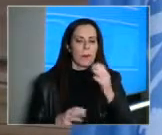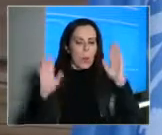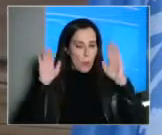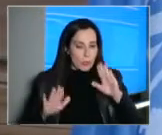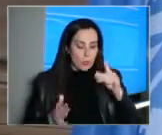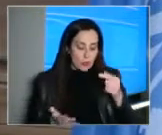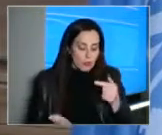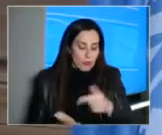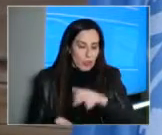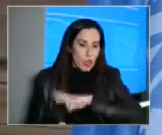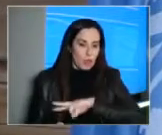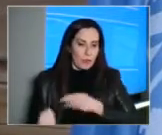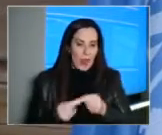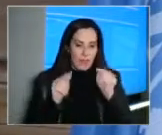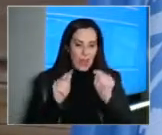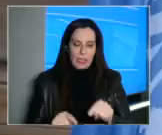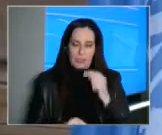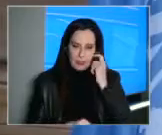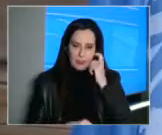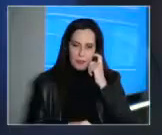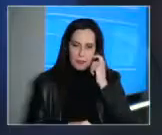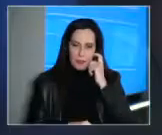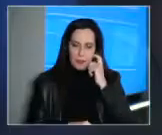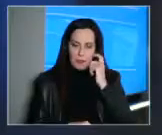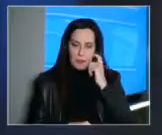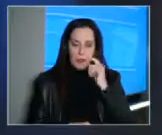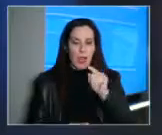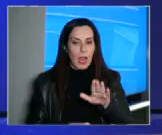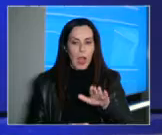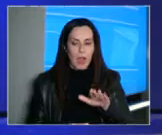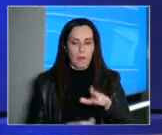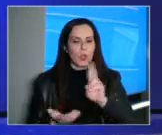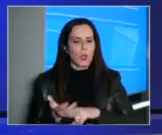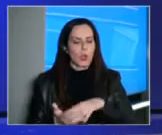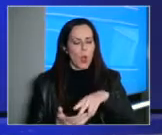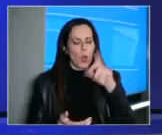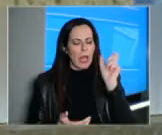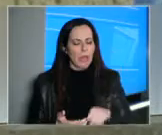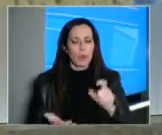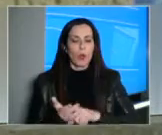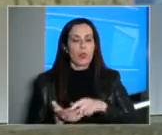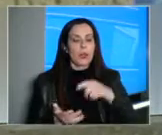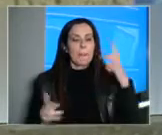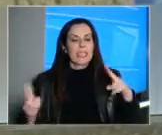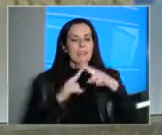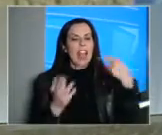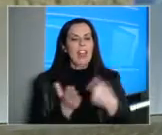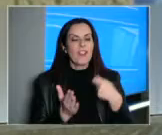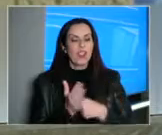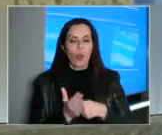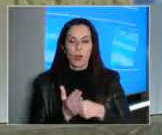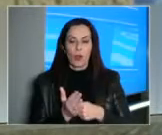de femmes musulmanes qui ont cet effet. ומועצת זכויות האדם עכשיו דורשת מצרפת לפצות